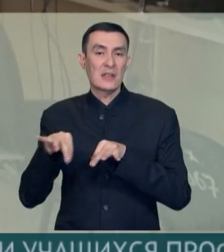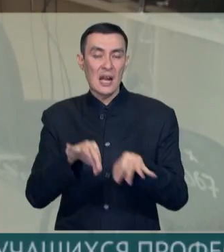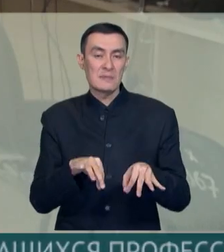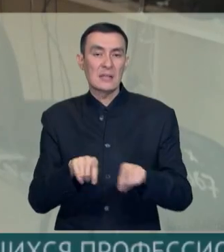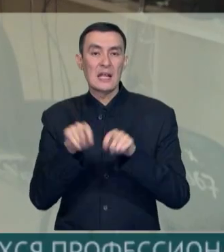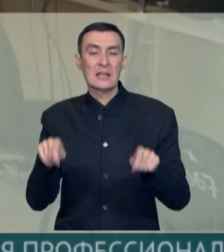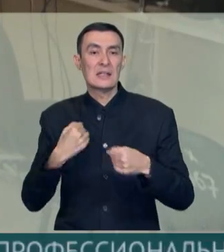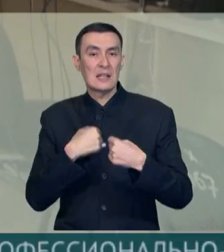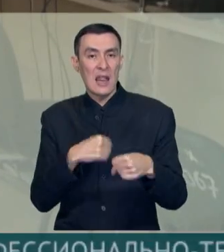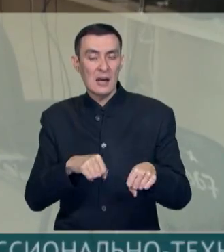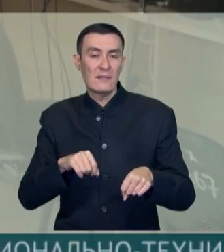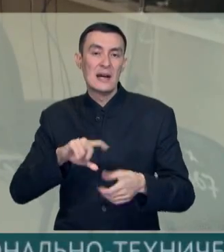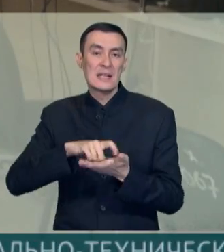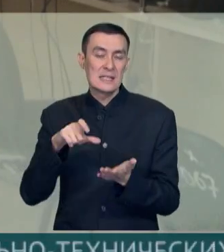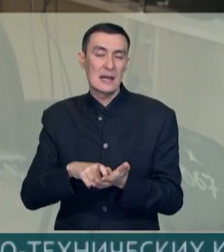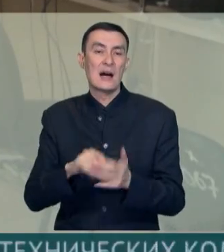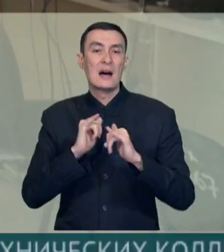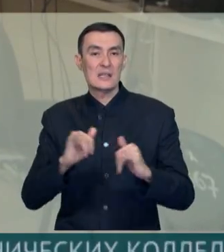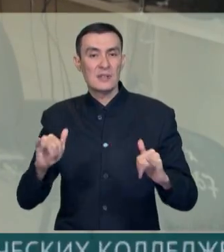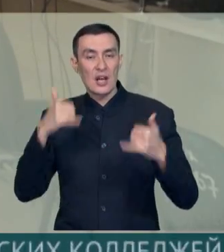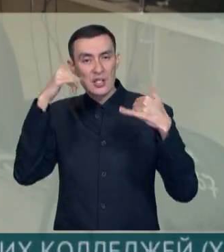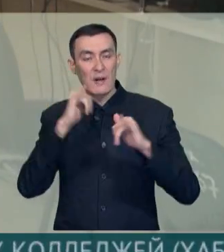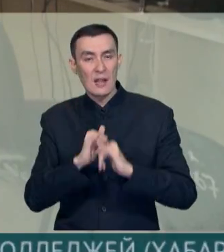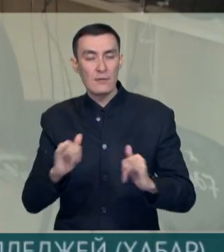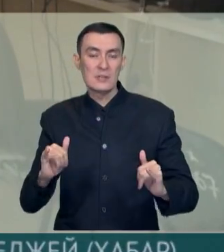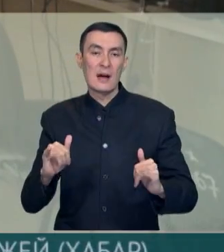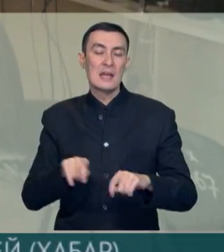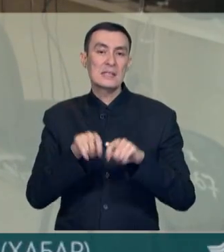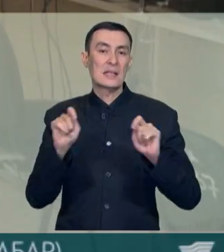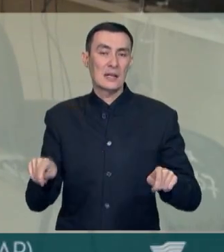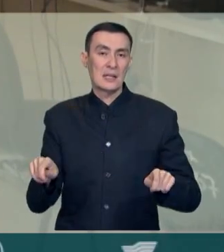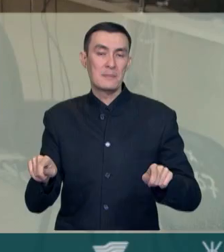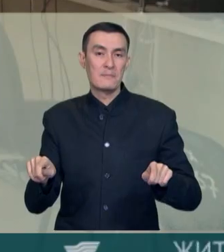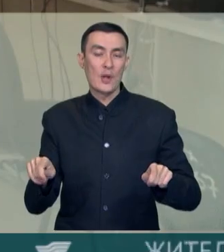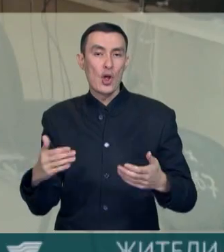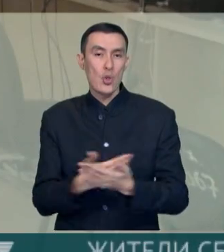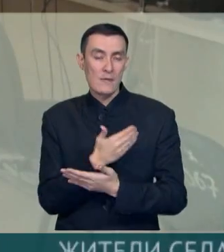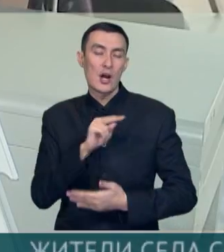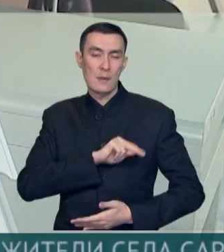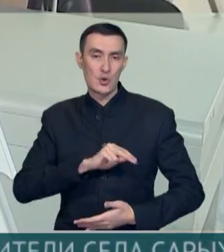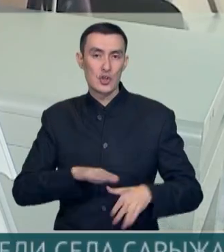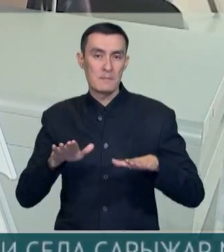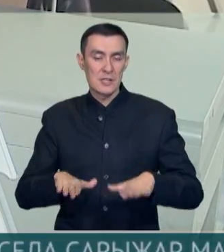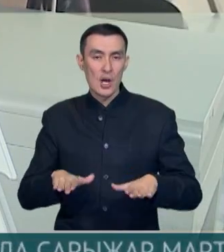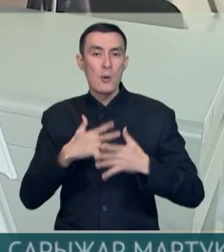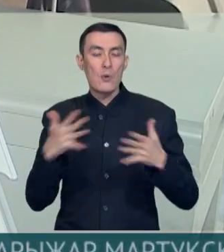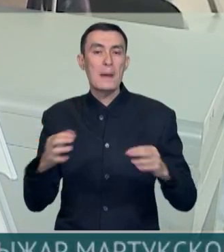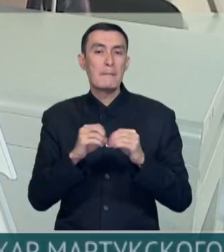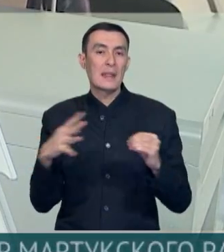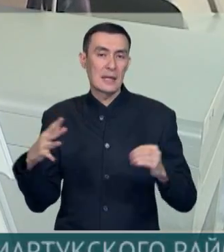столярного цеха развития животноводства с открытиями новых рабочих мест более